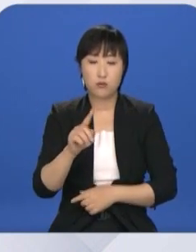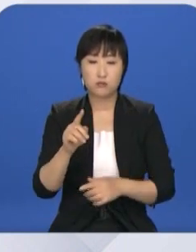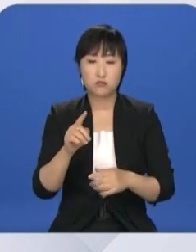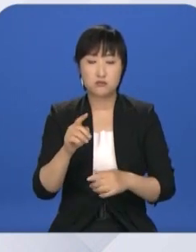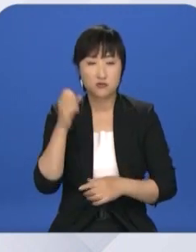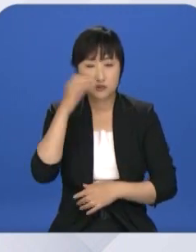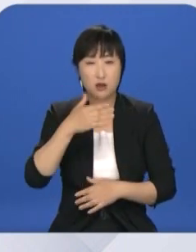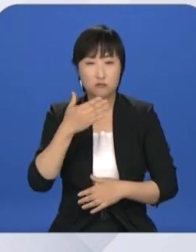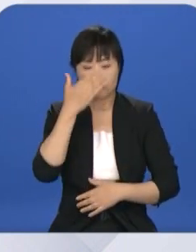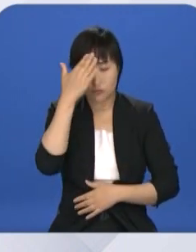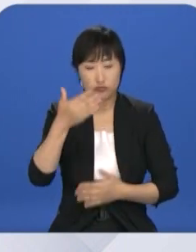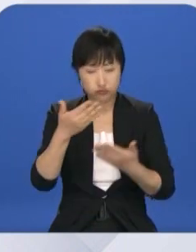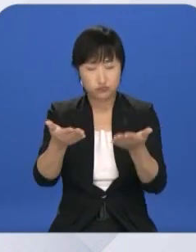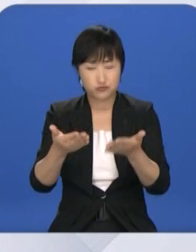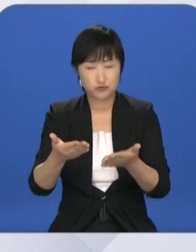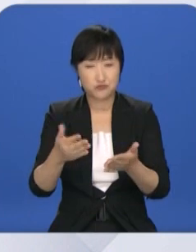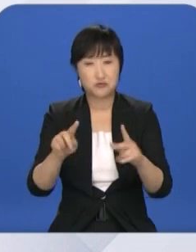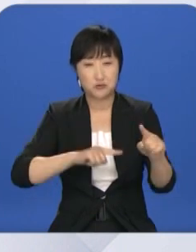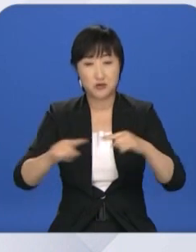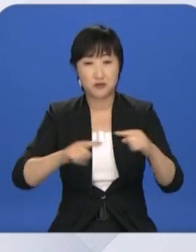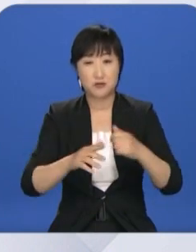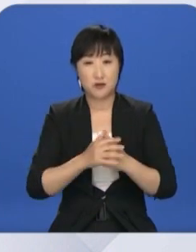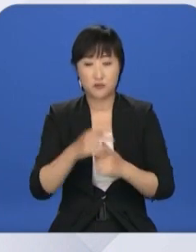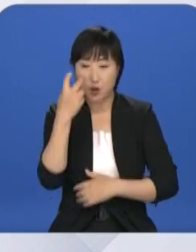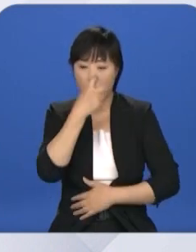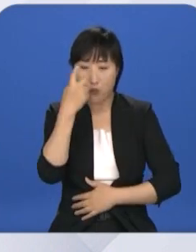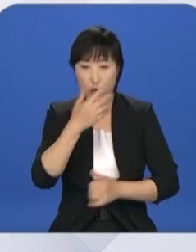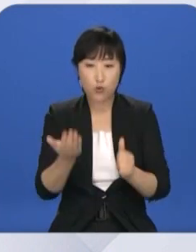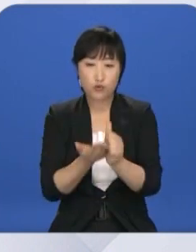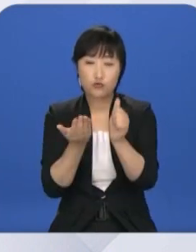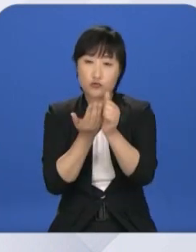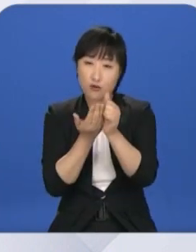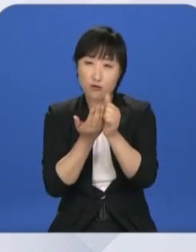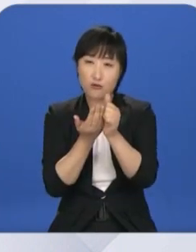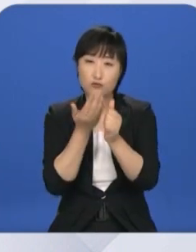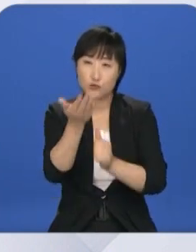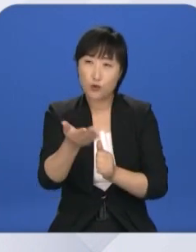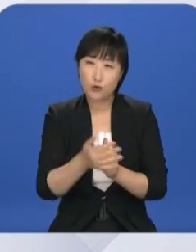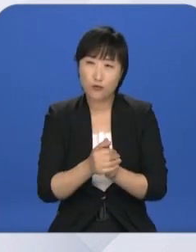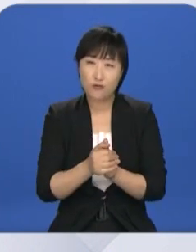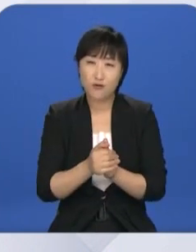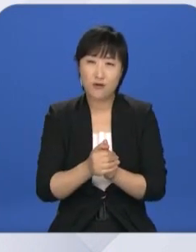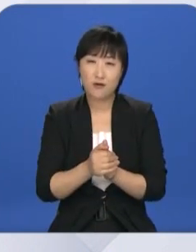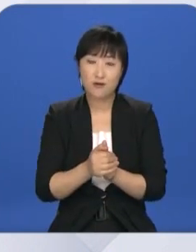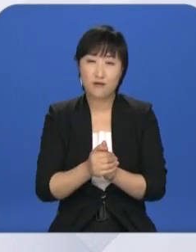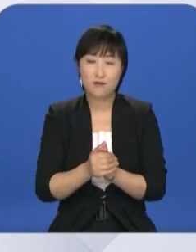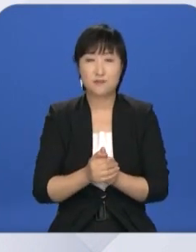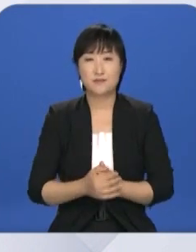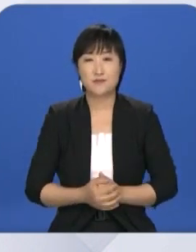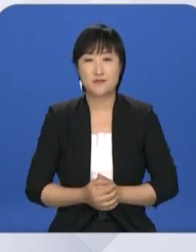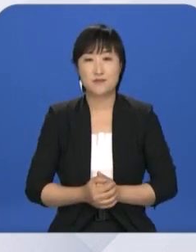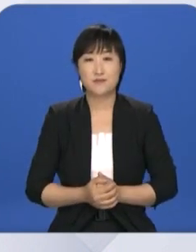그런 정책 같은데요. 그것이 보호 육성이 될까요? 소유권만 진돗군으로 넘어왔다고 해서?